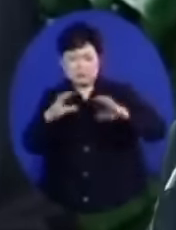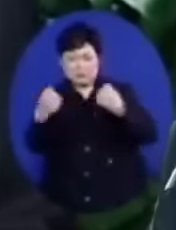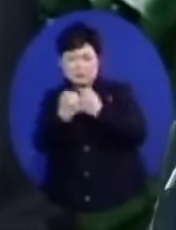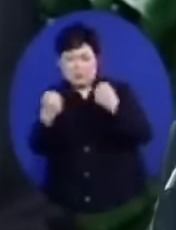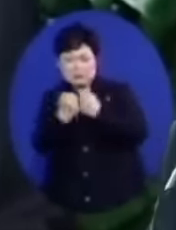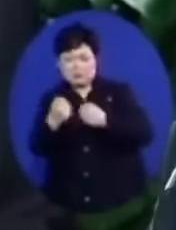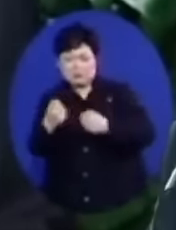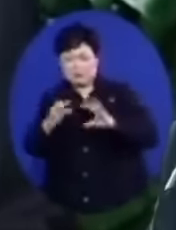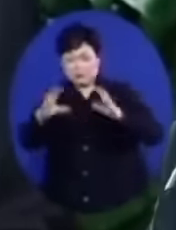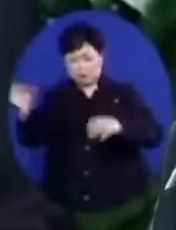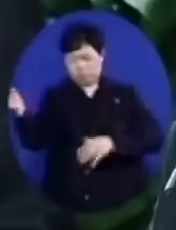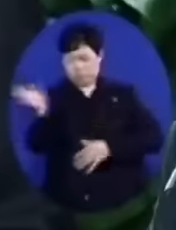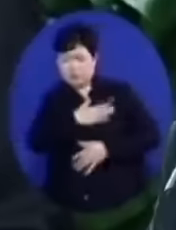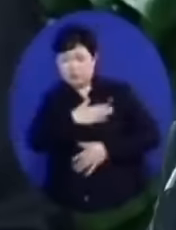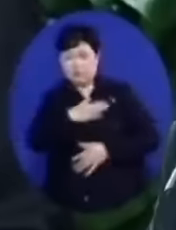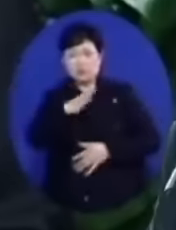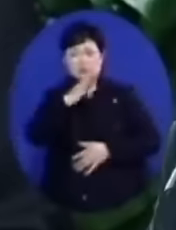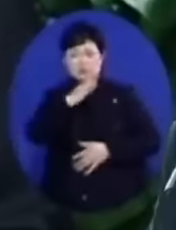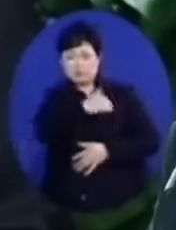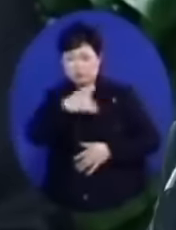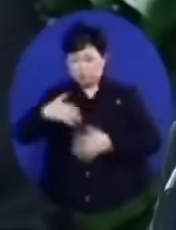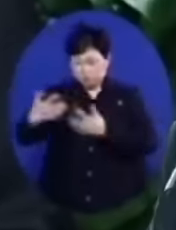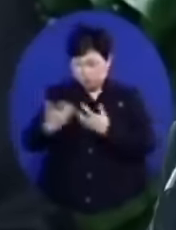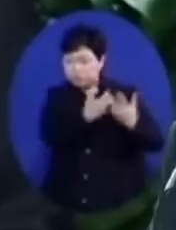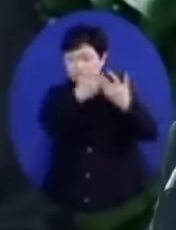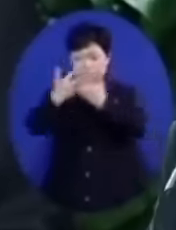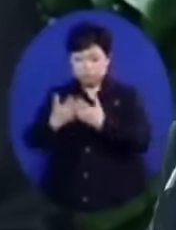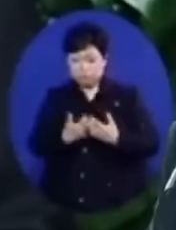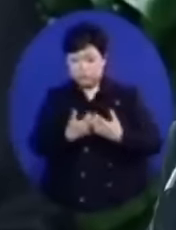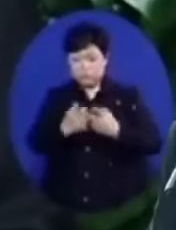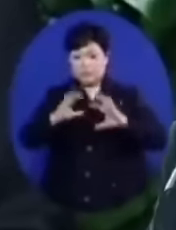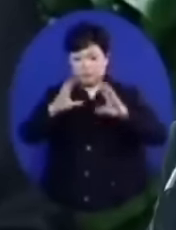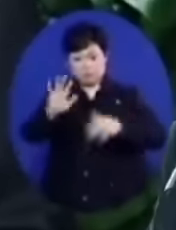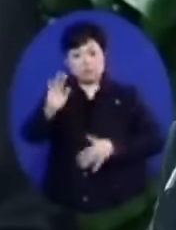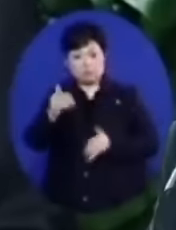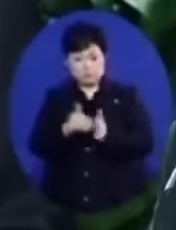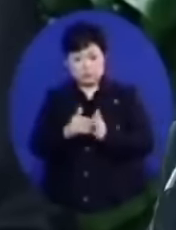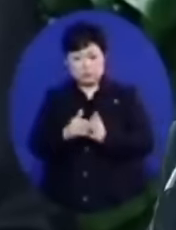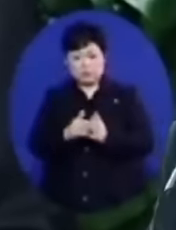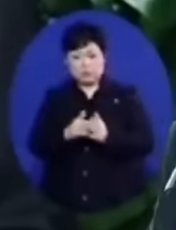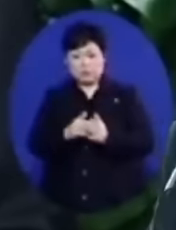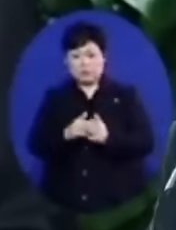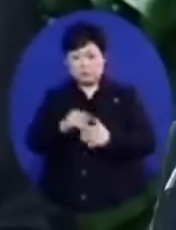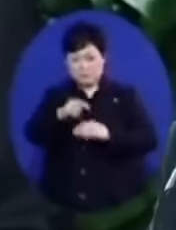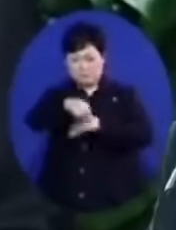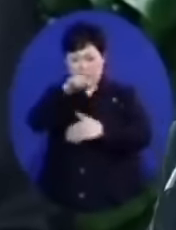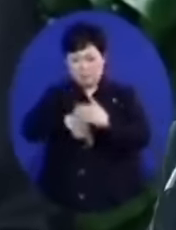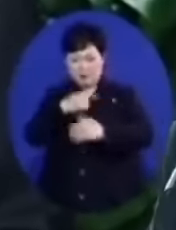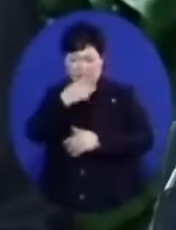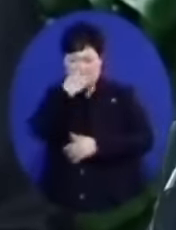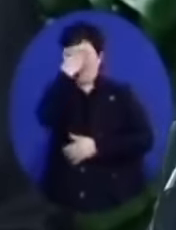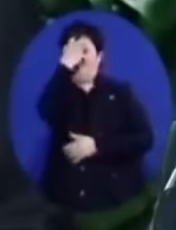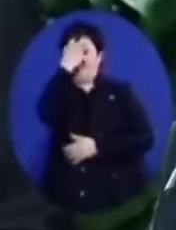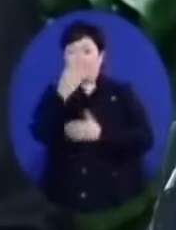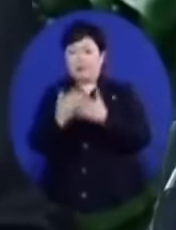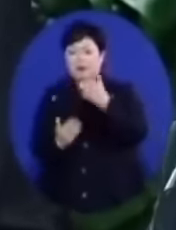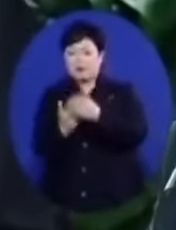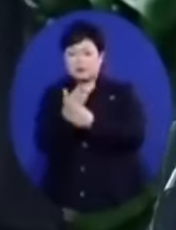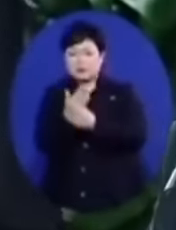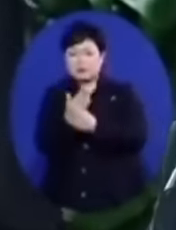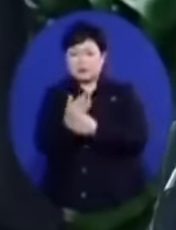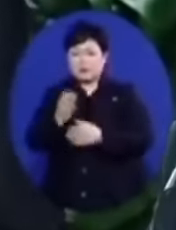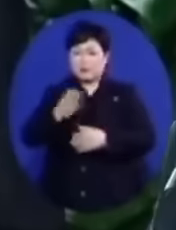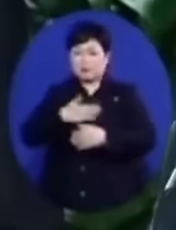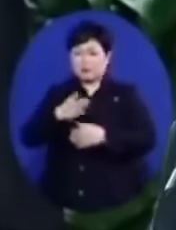금은이 풍부하고 아주 부귀한 나라가 되었습니다. 그러자 그 마음에 교만함이 들어왔습니다. 아니, 내가